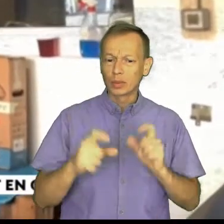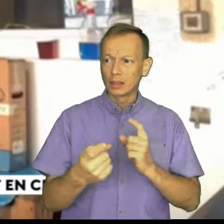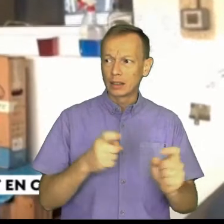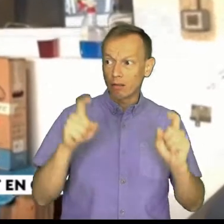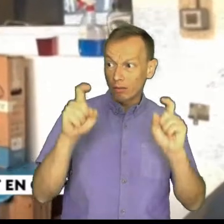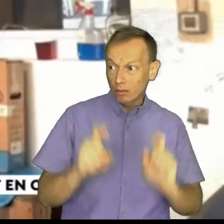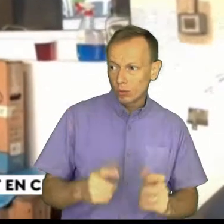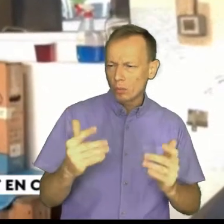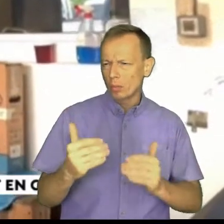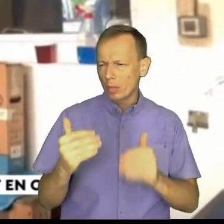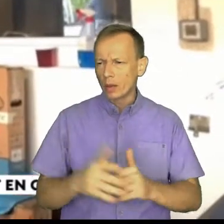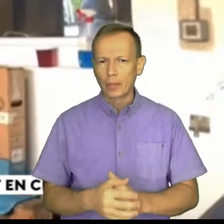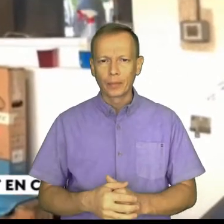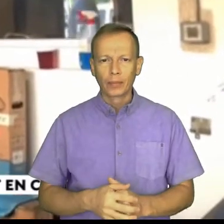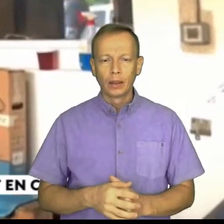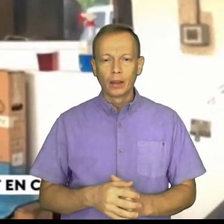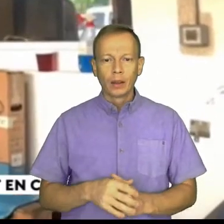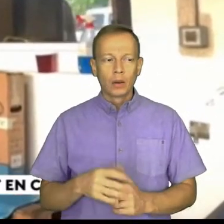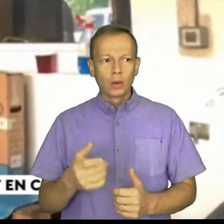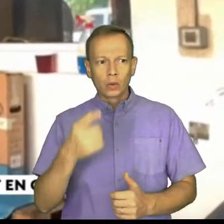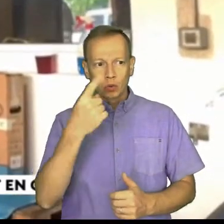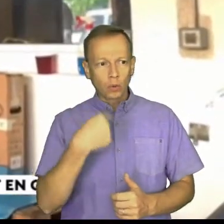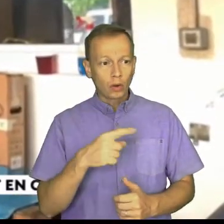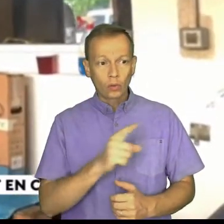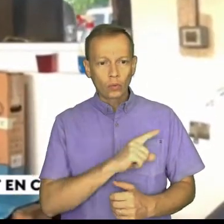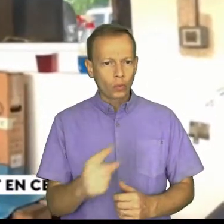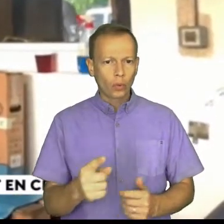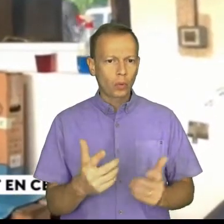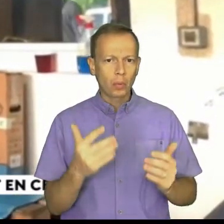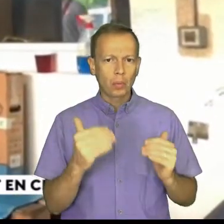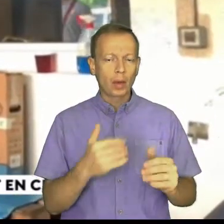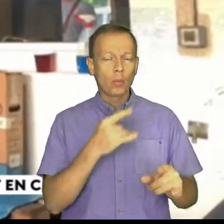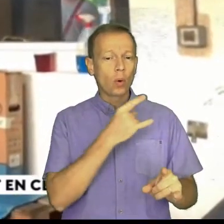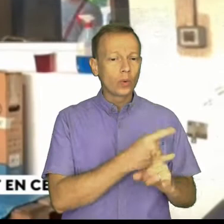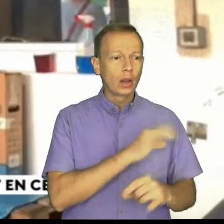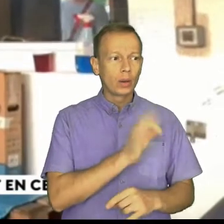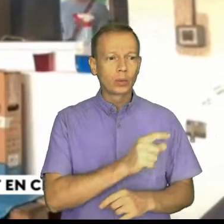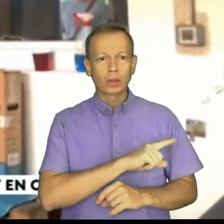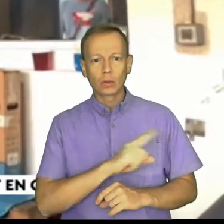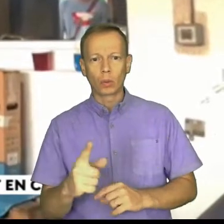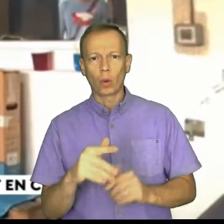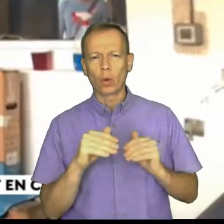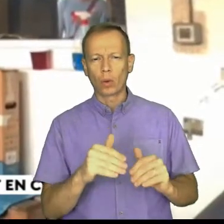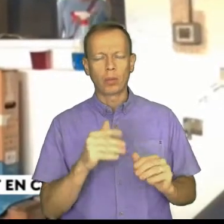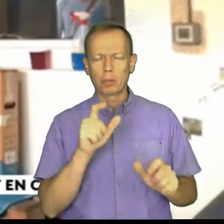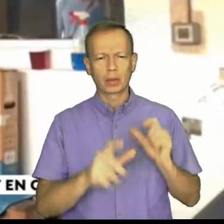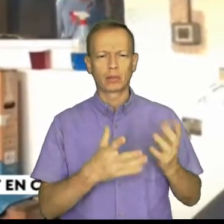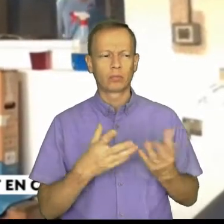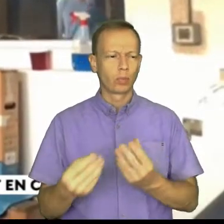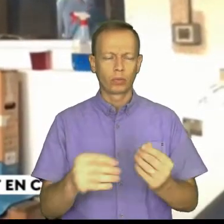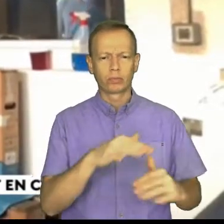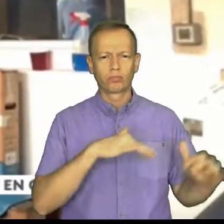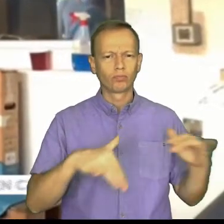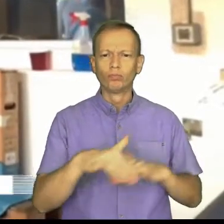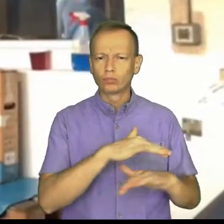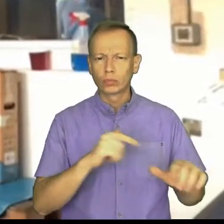réduite ou non, c'est toujours pareil? À ma connaissance, non. Que ce soit hôtel ou pas hôtel, mais il y a toujours du monde, il y a